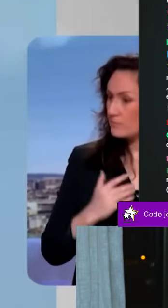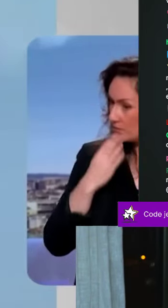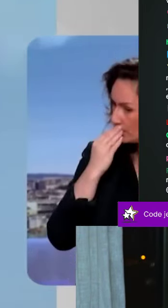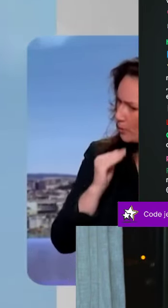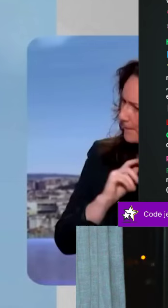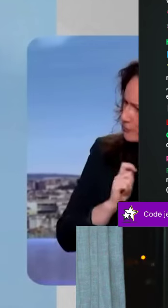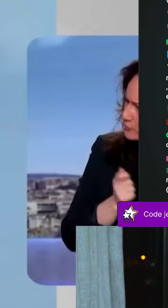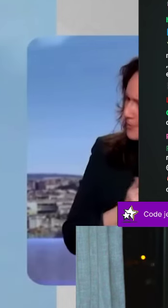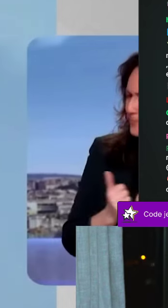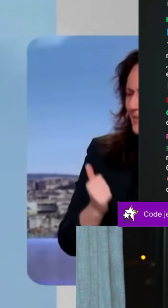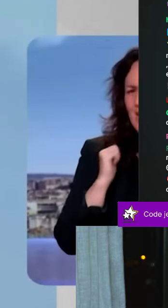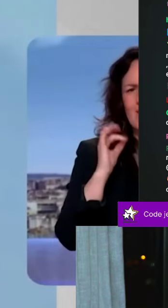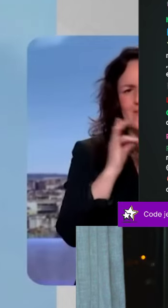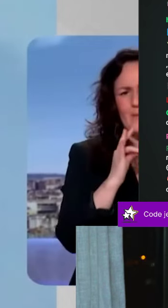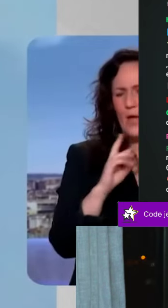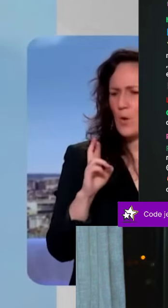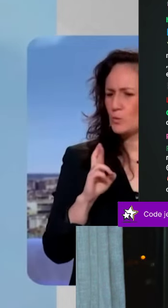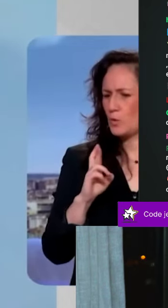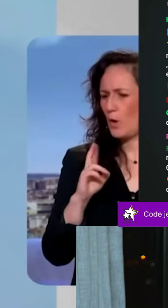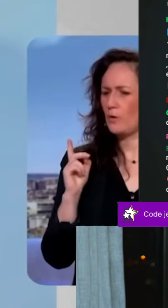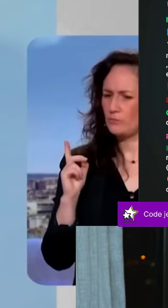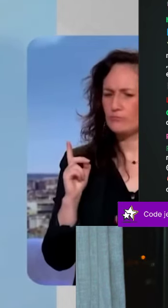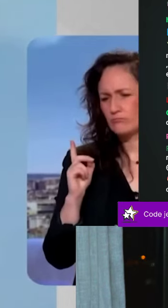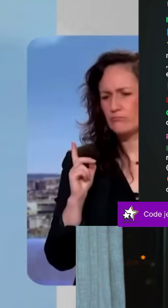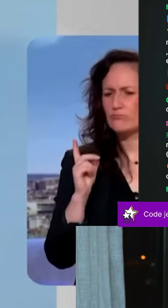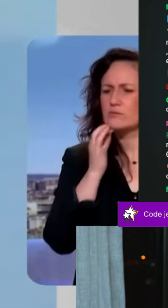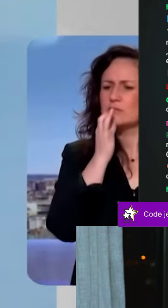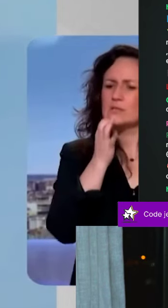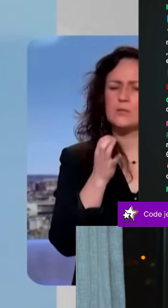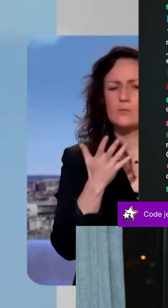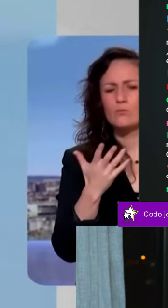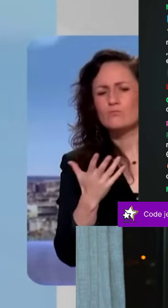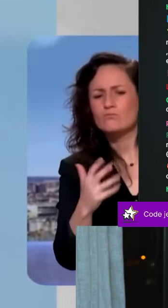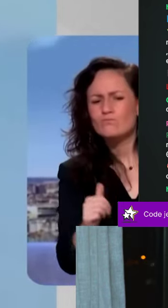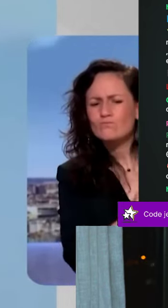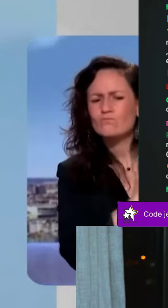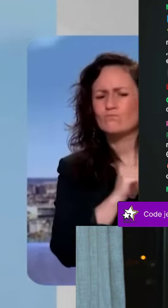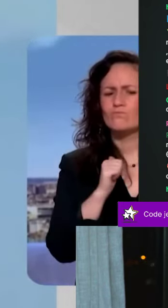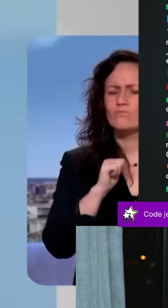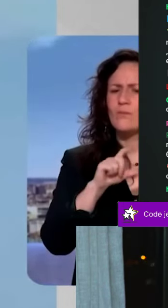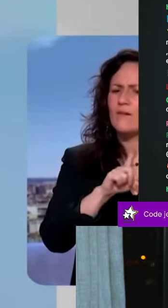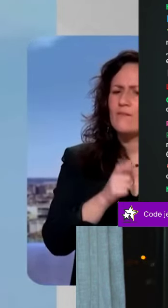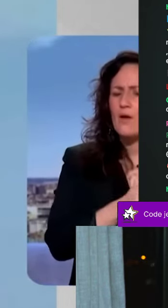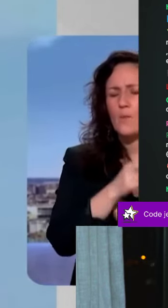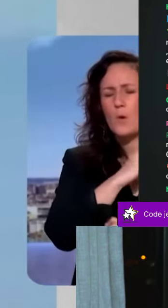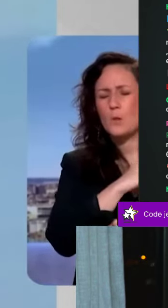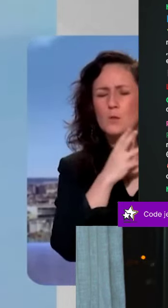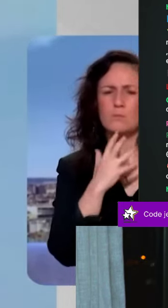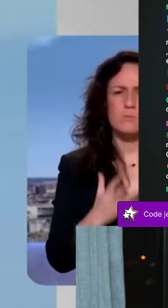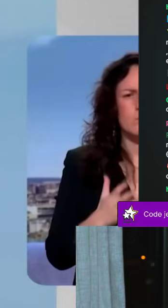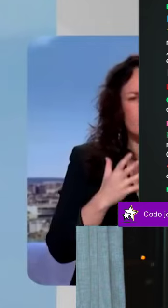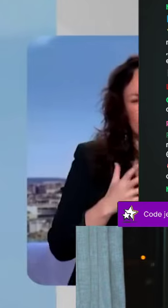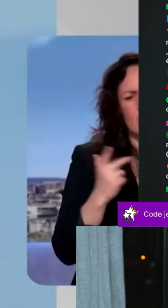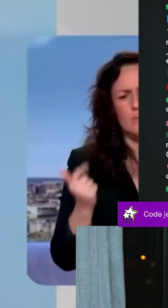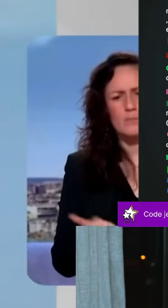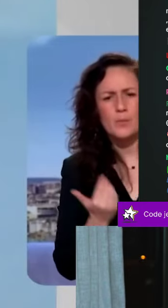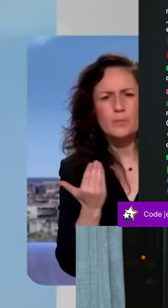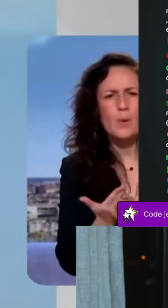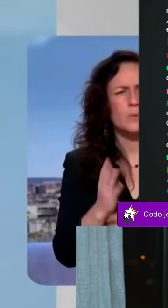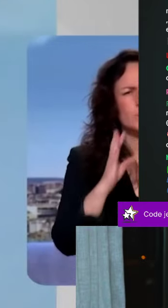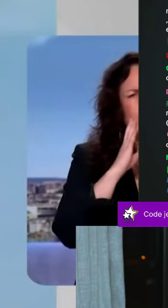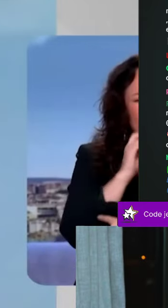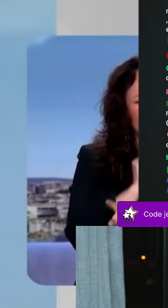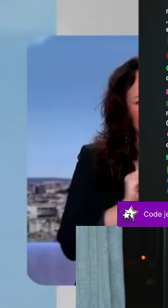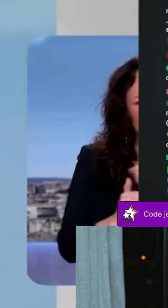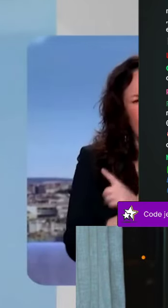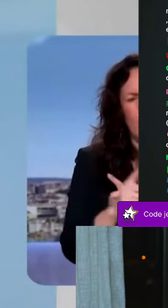FA Rousell a dit bon l'abogation de la réforme des retraites on va voir on va peut-être faire une une conférence sociale il a un peu rétropédaler derrière mais on sent que